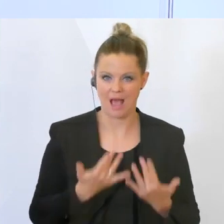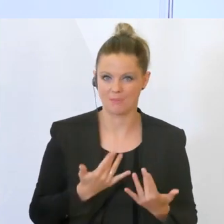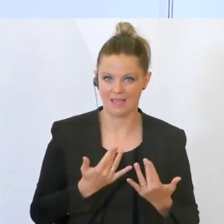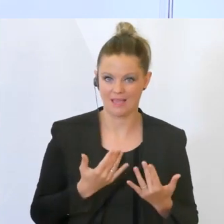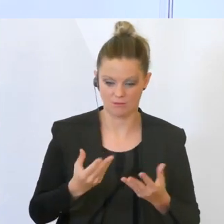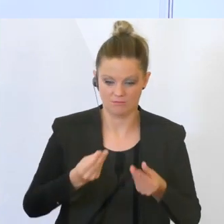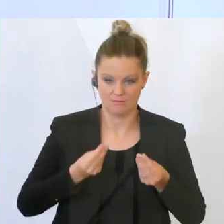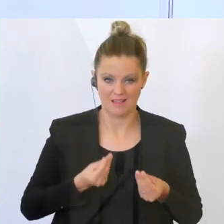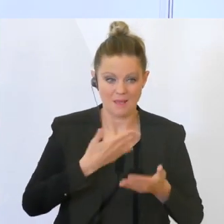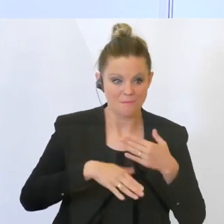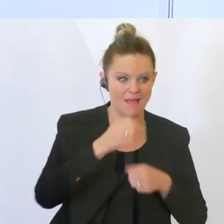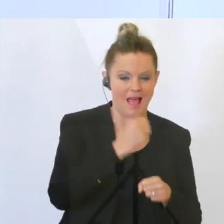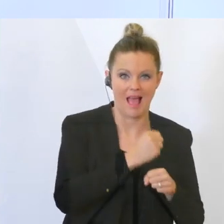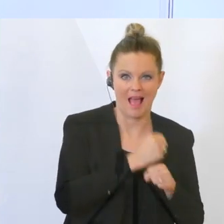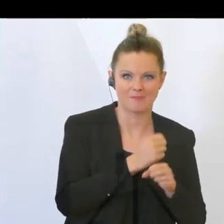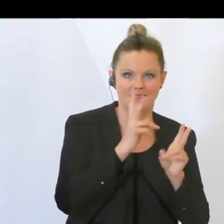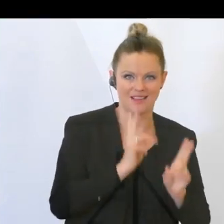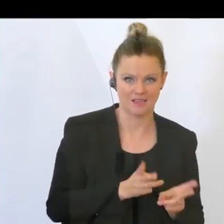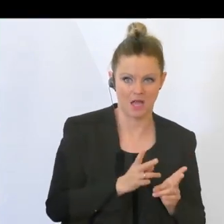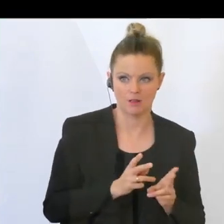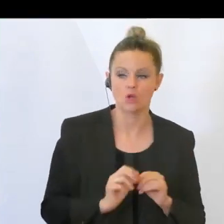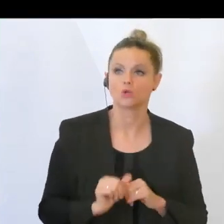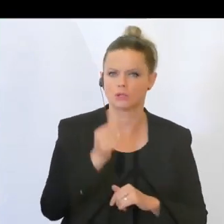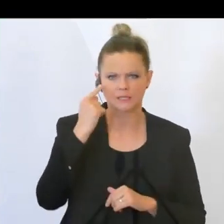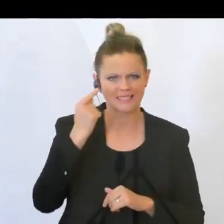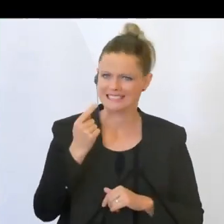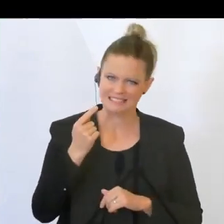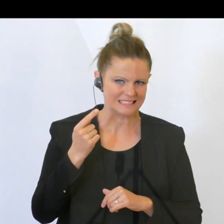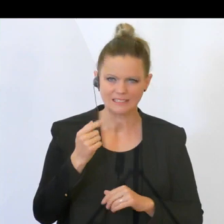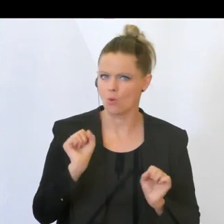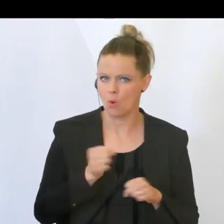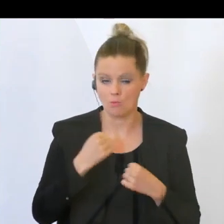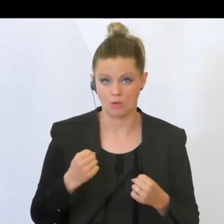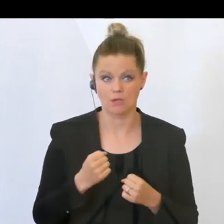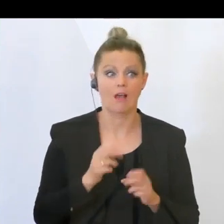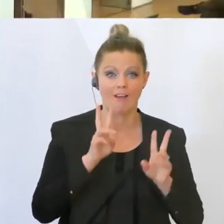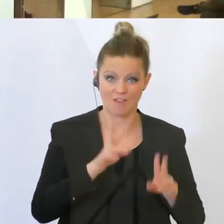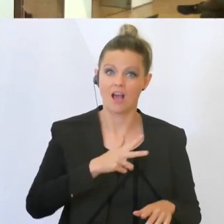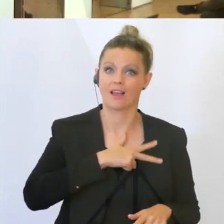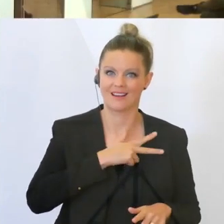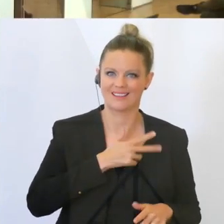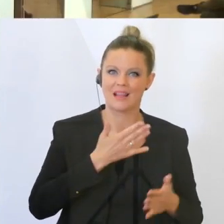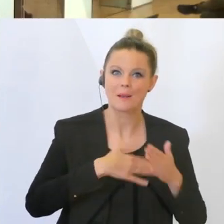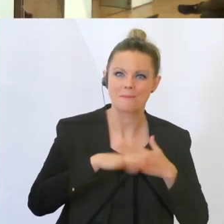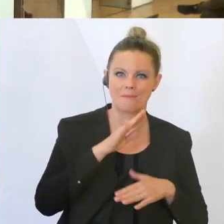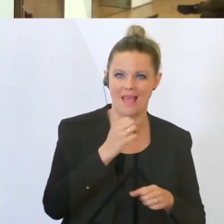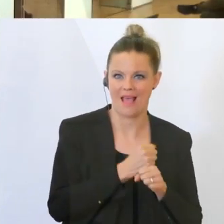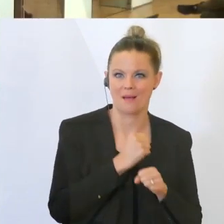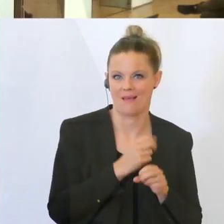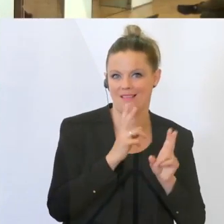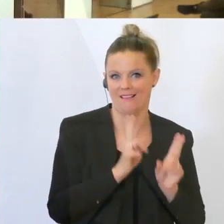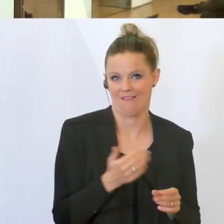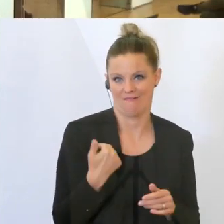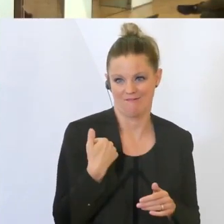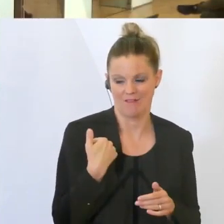dass zum Glück mehr gearbeitet werden konnte, als von vielen ursprünglich gedacht worden ist. Aber es könnte kein neuer Antrag bewilligt werden, wenn